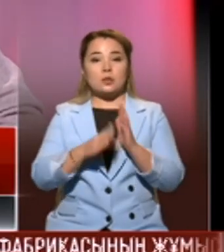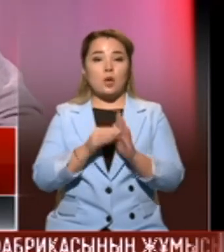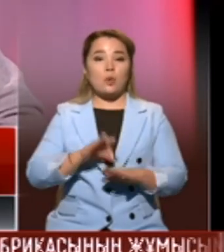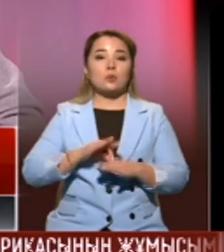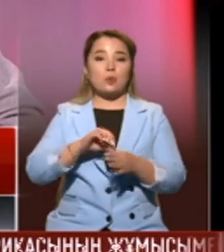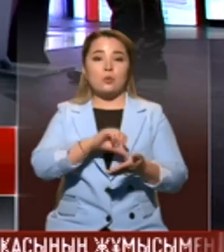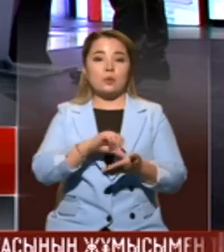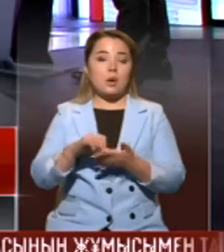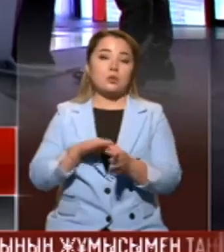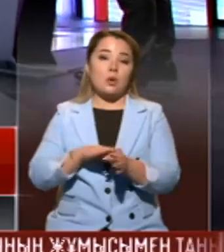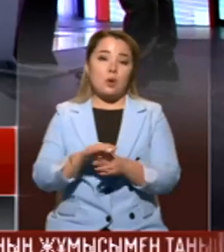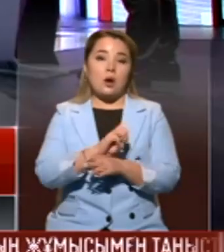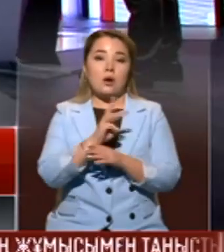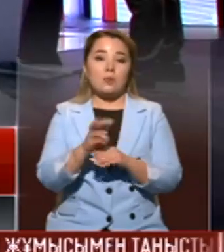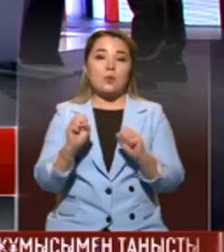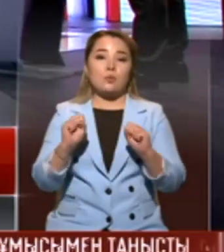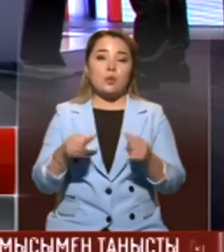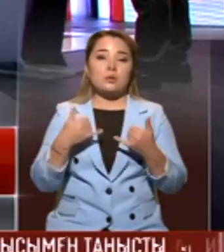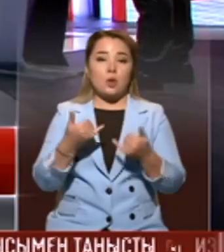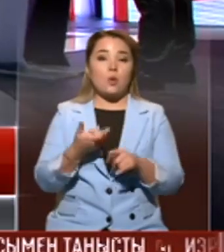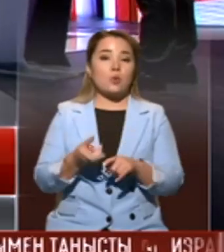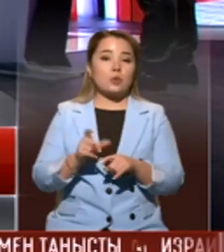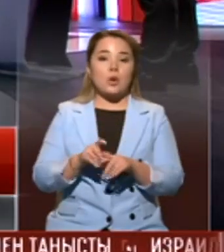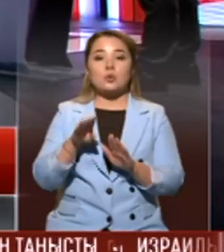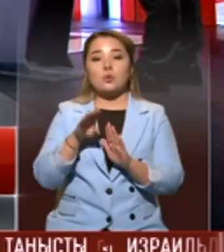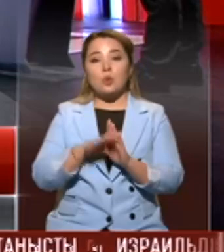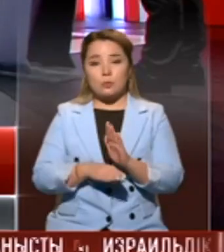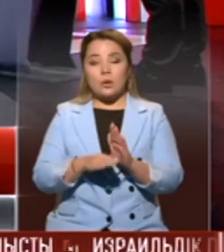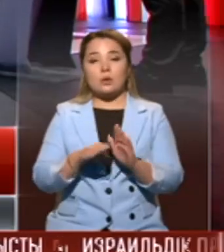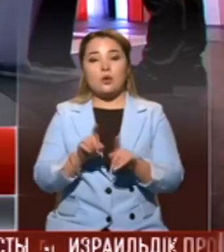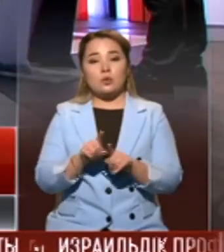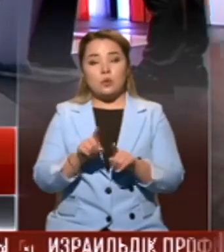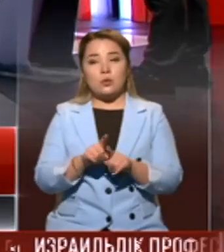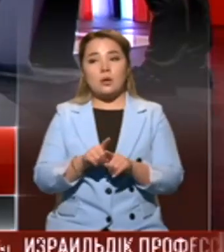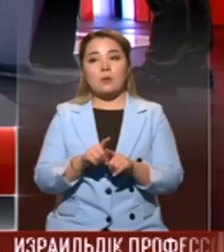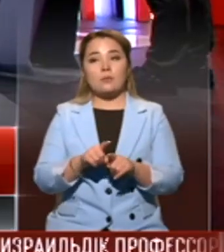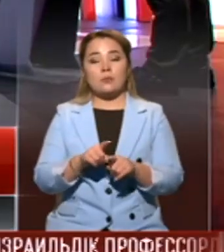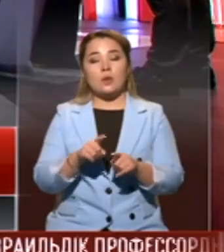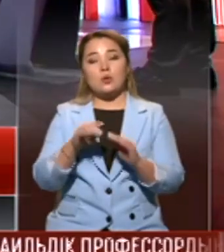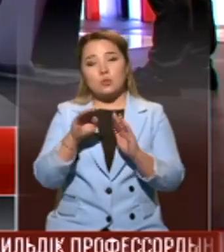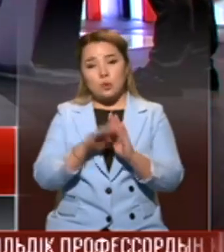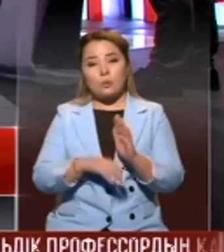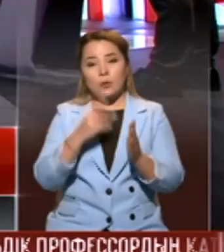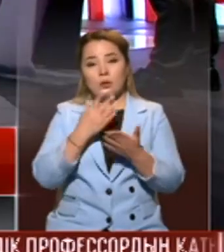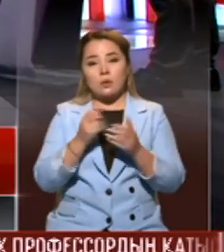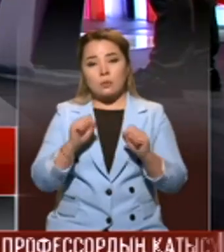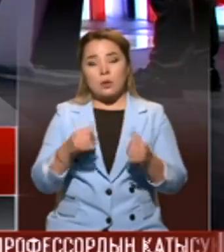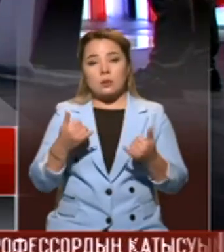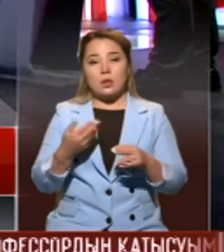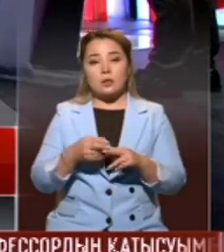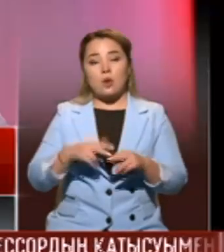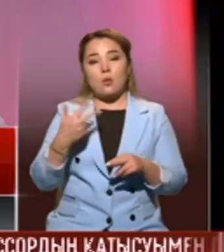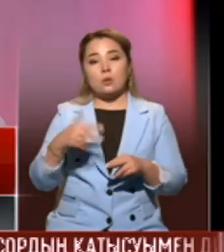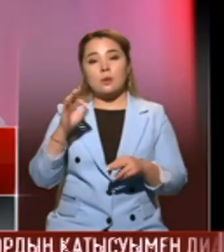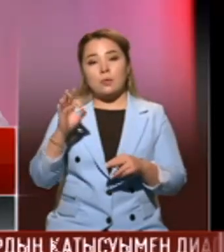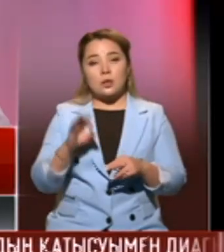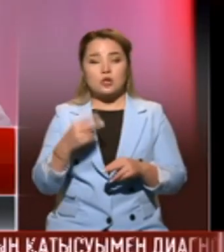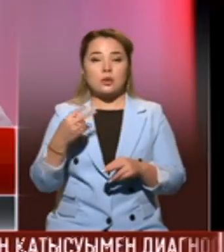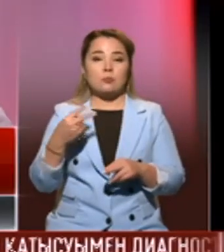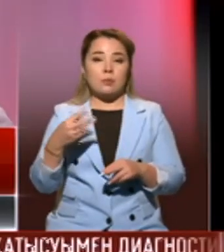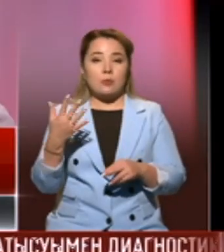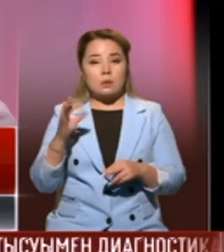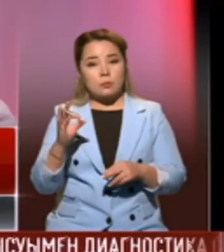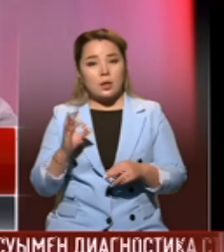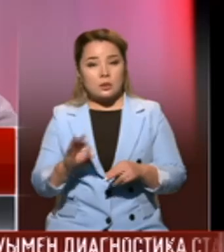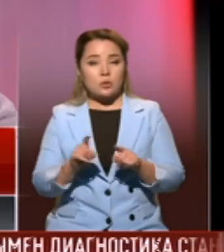учаскесін толық қамту мүмкіндігі өте төмен. Жоқ деп айтпасақ, өте төмен. Сондықтан олар 30% қамтиды ма, 25%